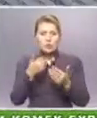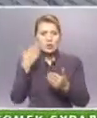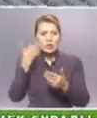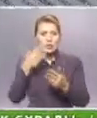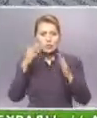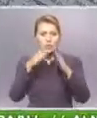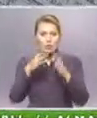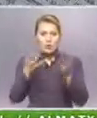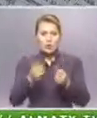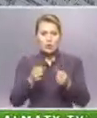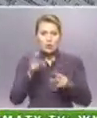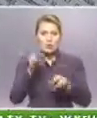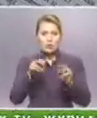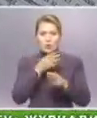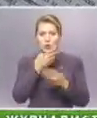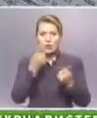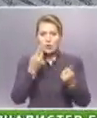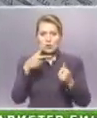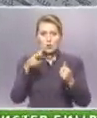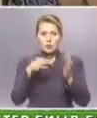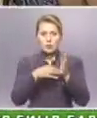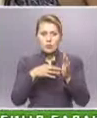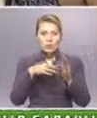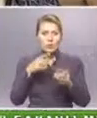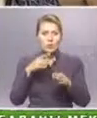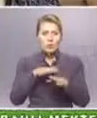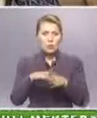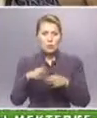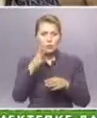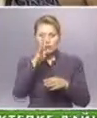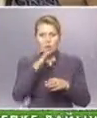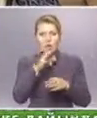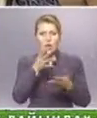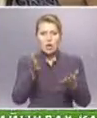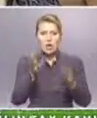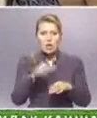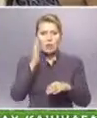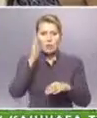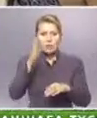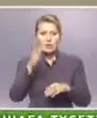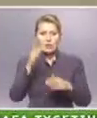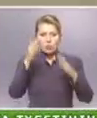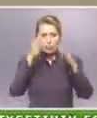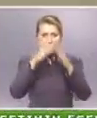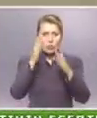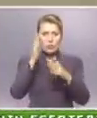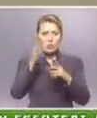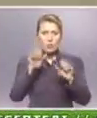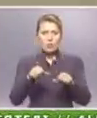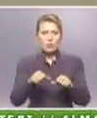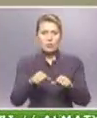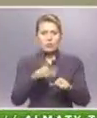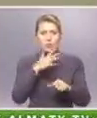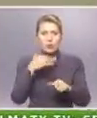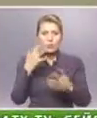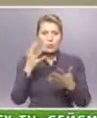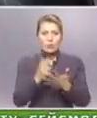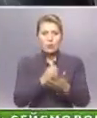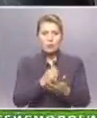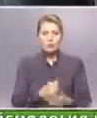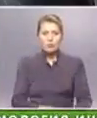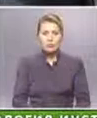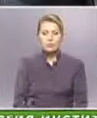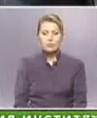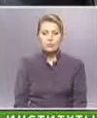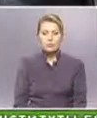жеңілдікпен үй алуға үміті болмаған. 29 жасқа толуынан небәрі 4 ай ғана қалса да, болашақта баспаналы болуға мүмкіндігі мол болып шықты.